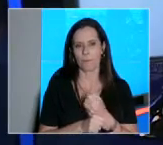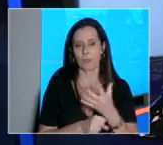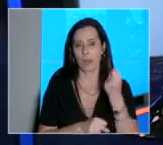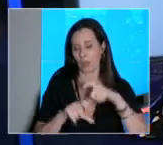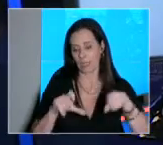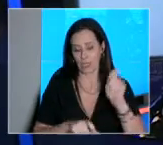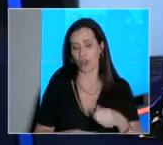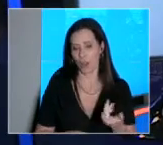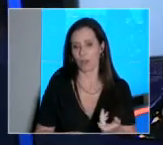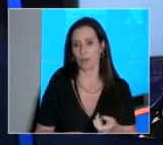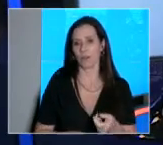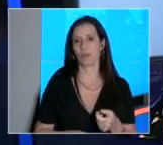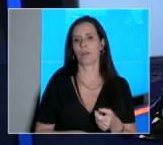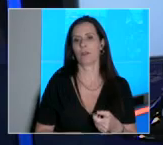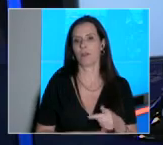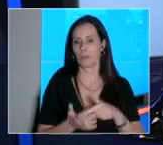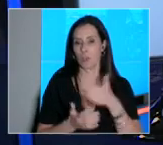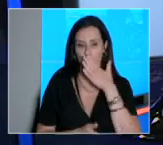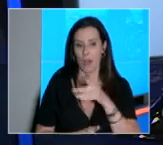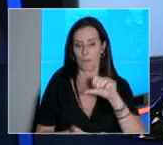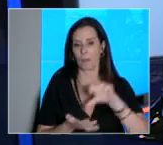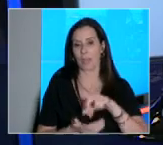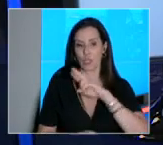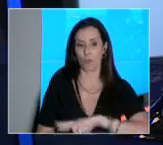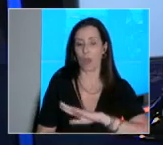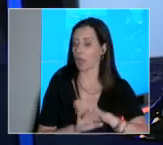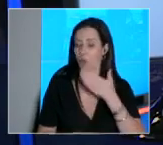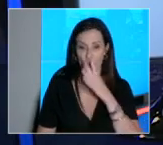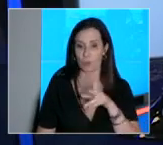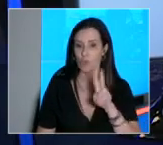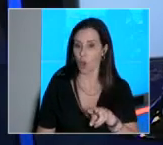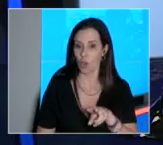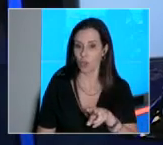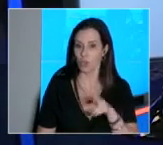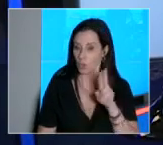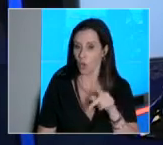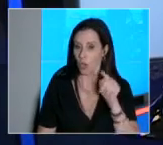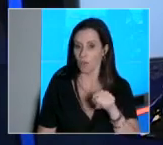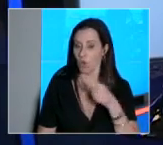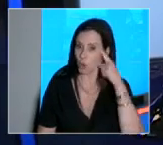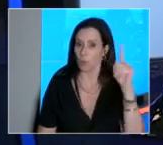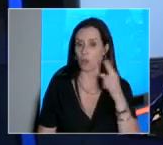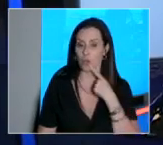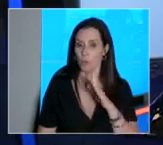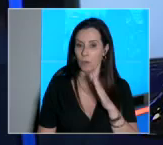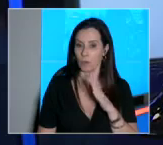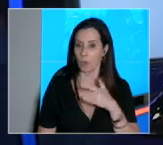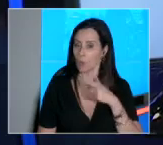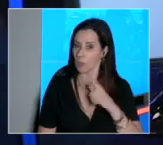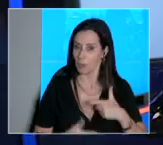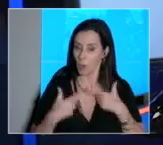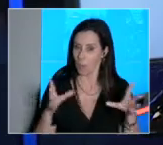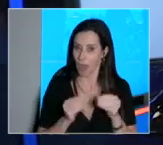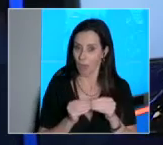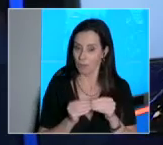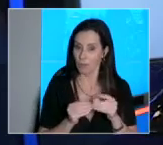כרטיס אשראי, כן. אגב, גם בגלל זה ירושלים היא בירת הסובלנות, כי רק בירושלים יכולה לבוא כזאת יוזמה שאומרת, אנחנו צריכים לחיות